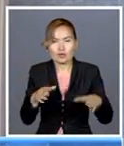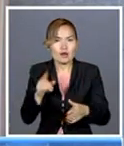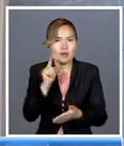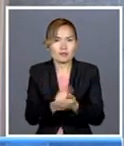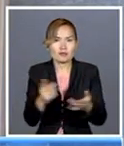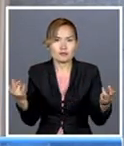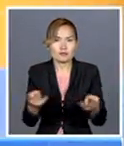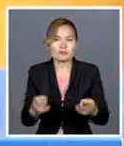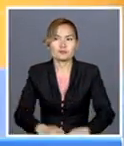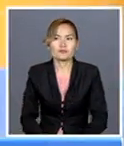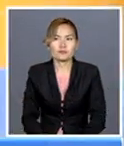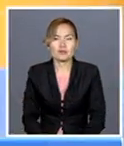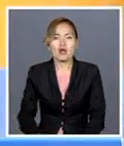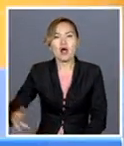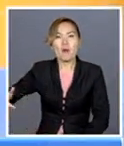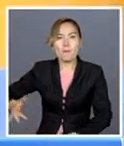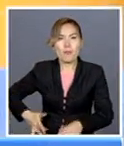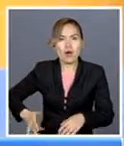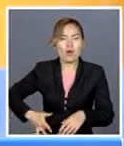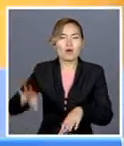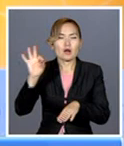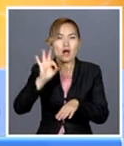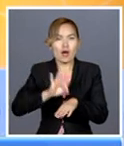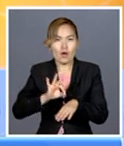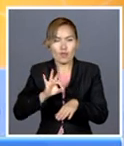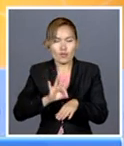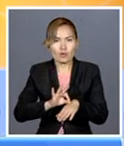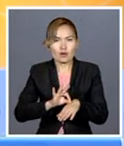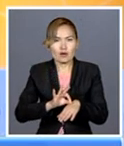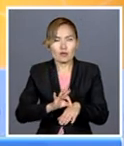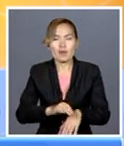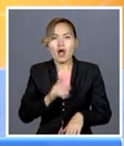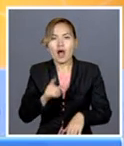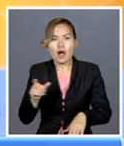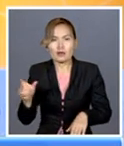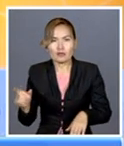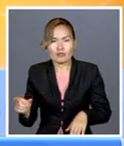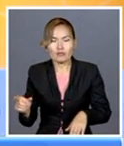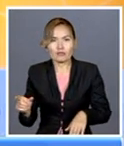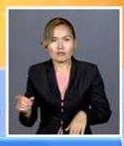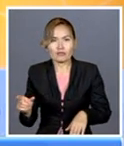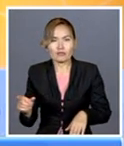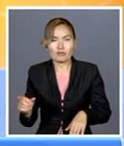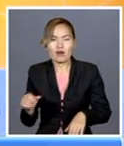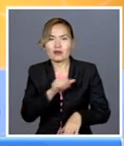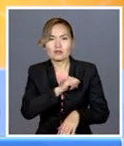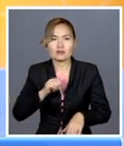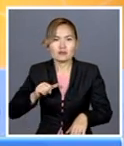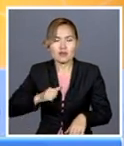ұсынды. Бауыр ауруын көбінесе адамдар өткізіп алады, ол білінбейді